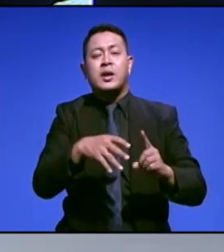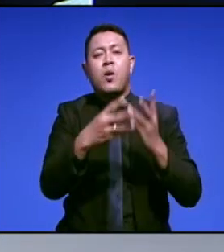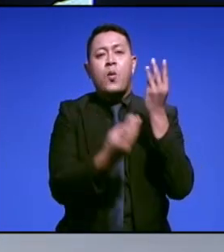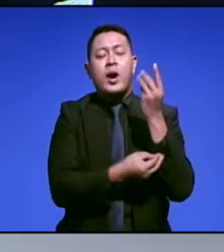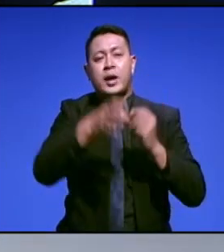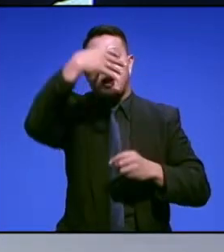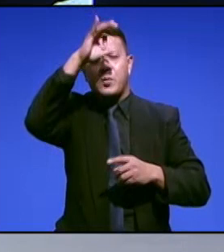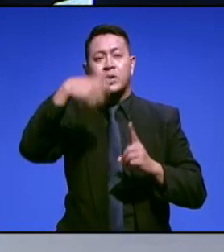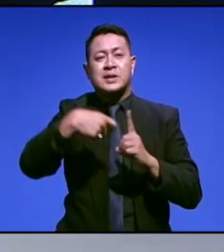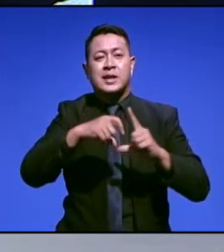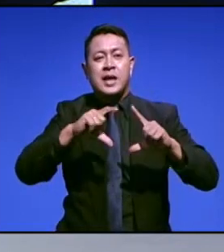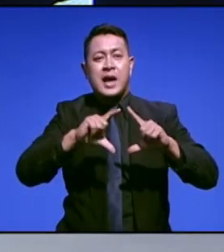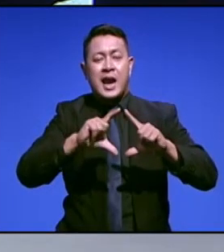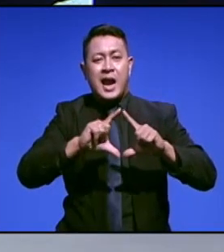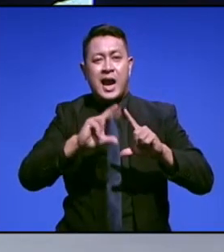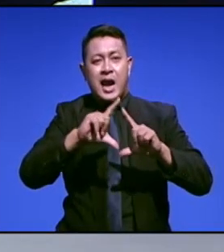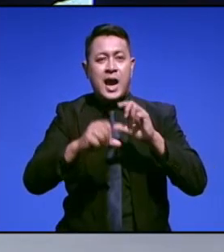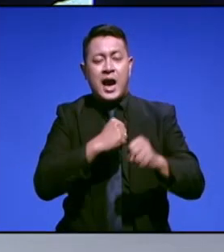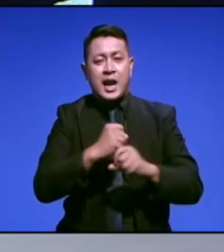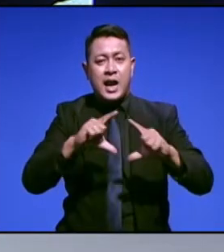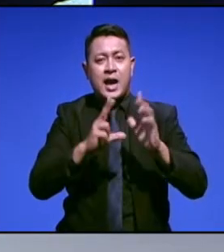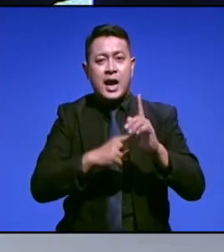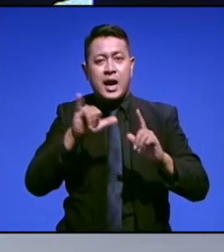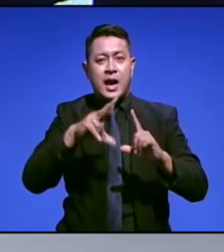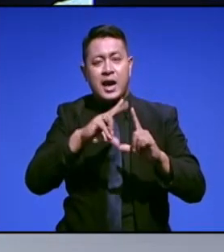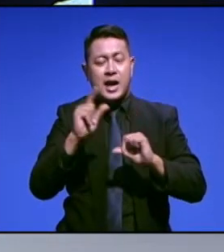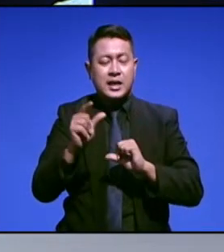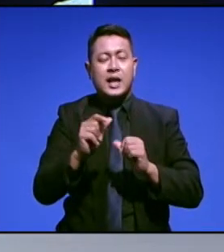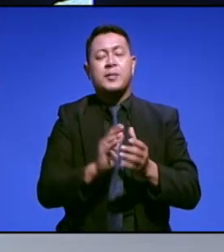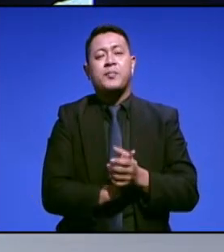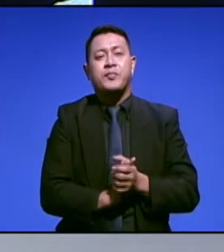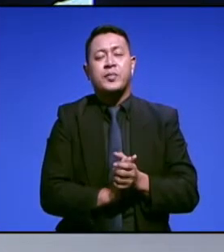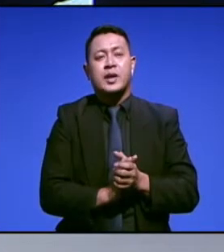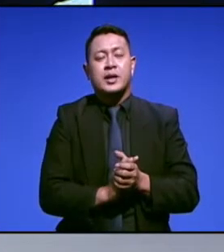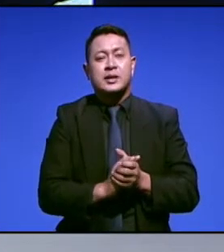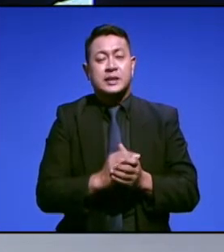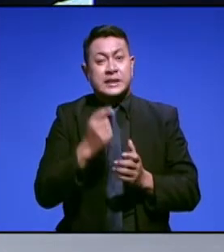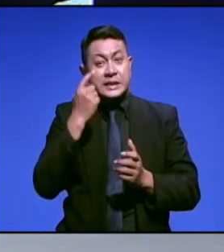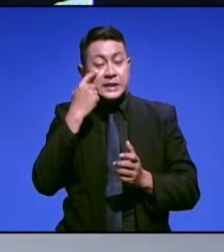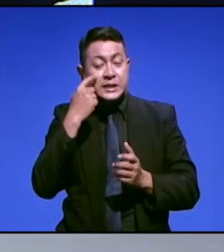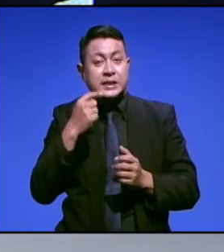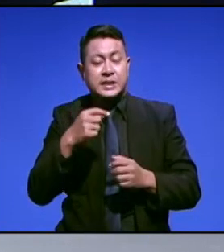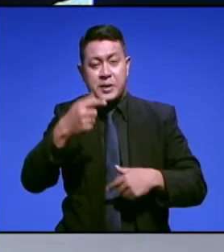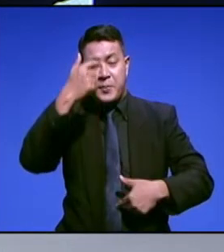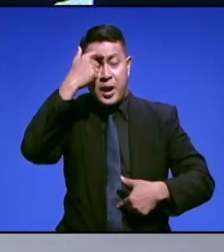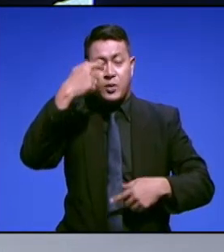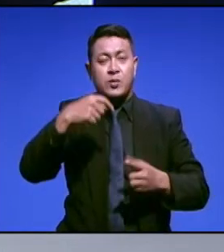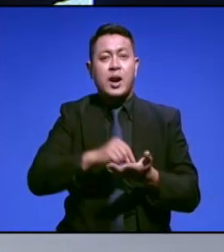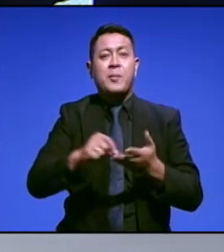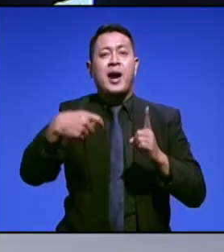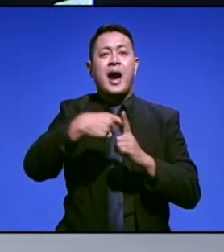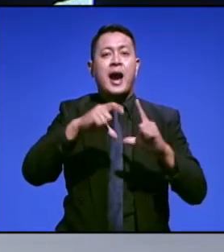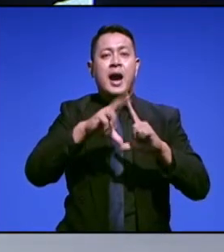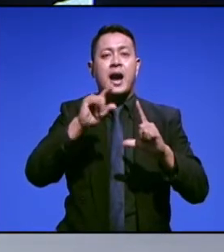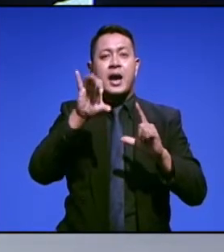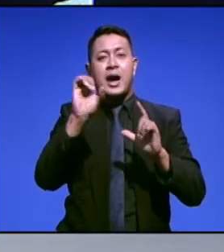Polres Karanganyar. Dari proses identifikasi, ciri pelaku mengarah pada nama Karyono Widodo, warga Jawa Timur yang